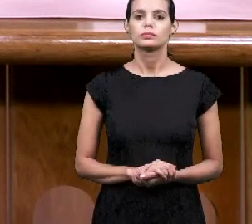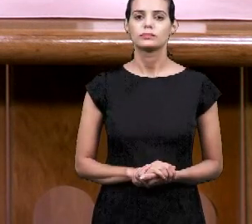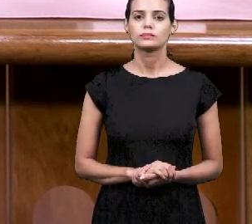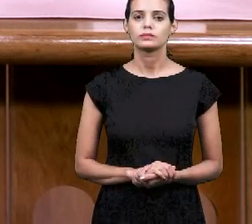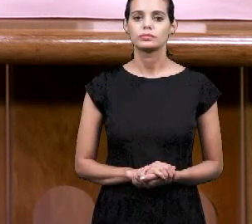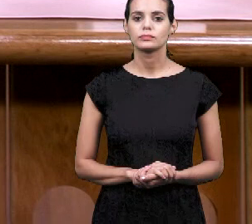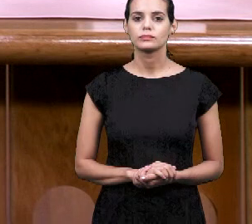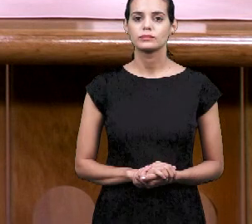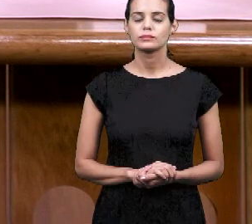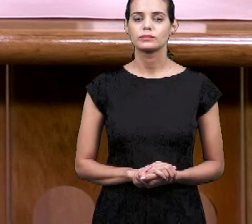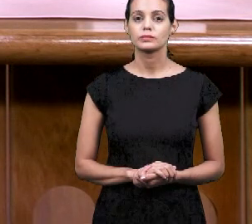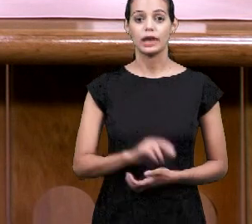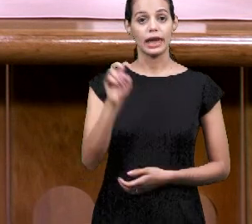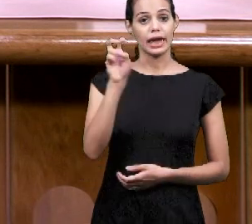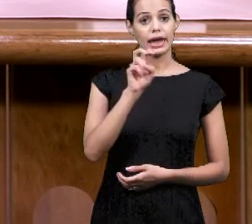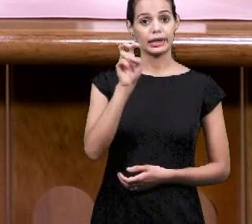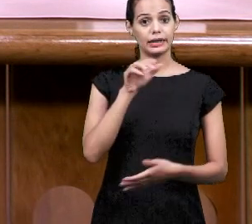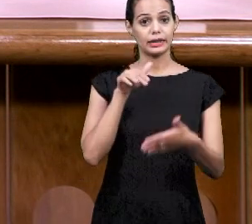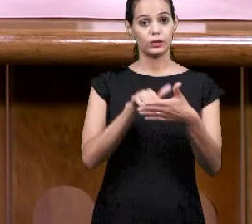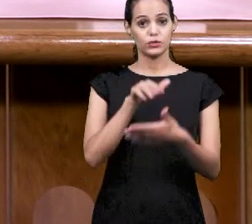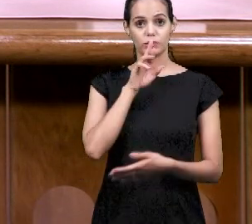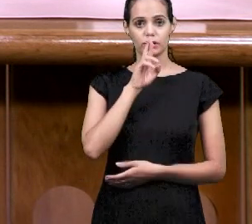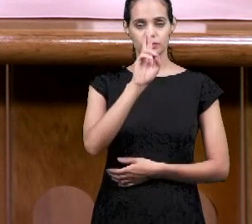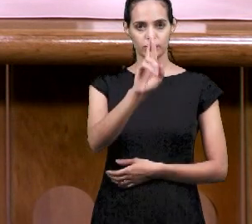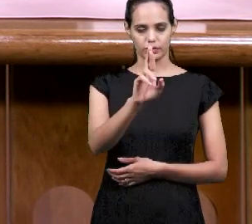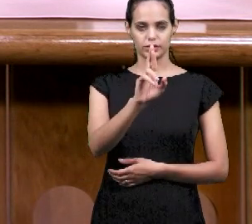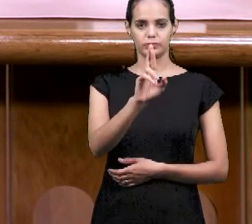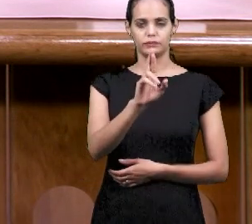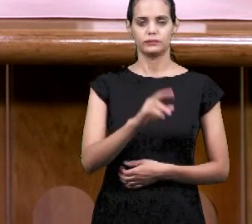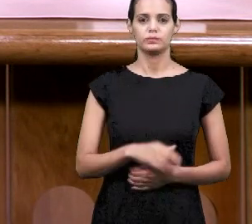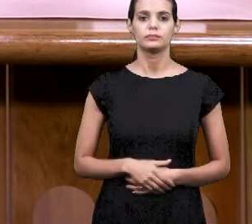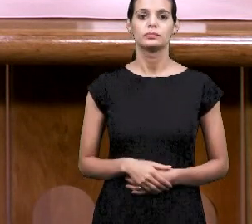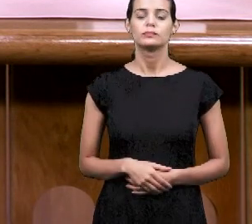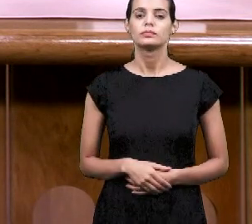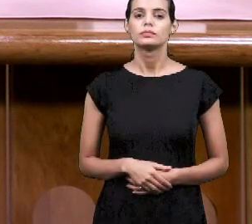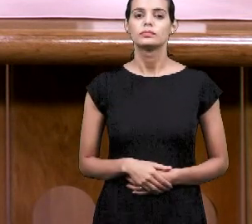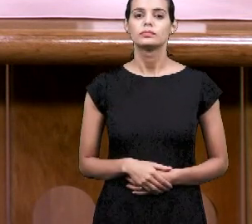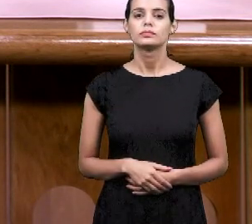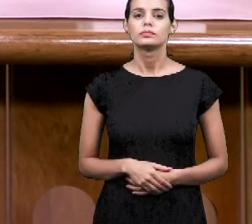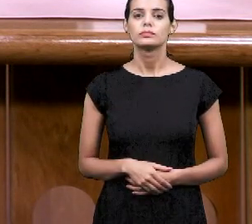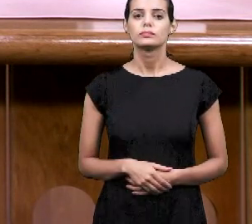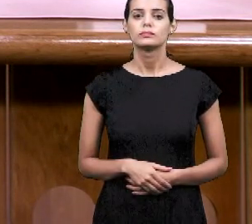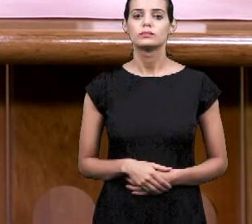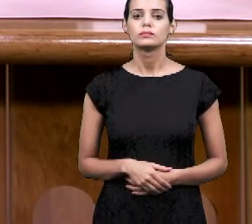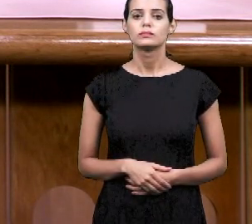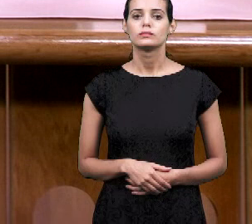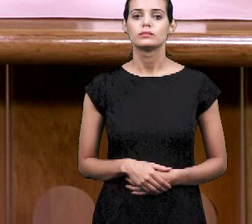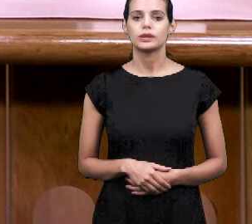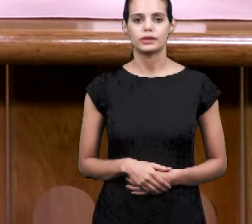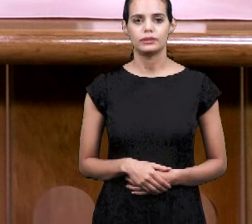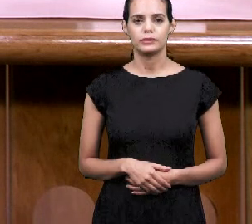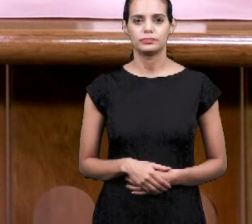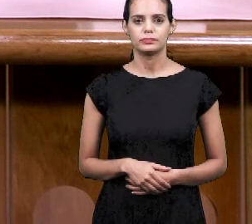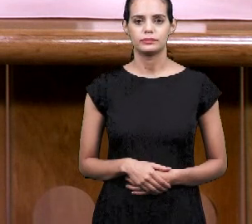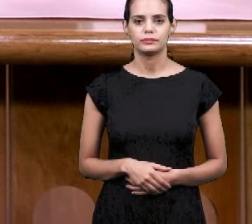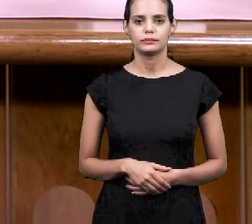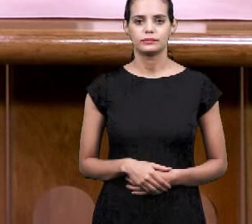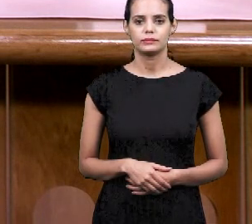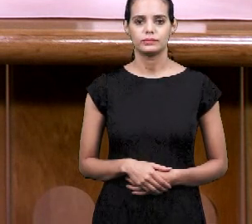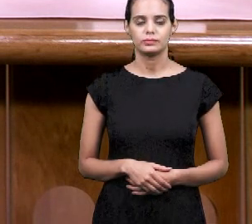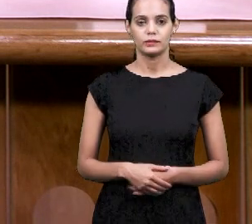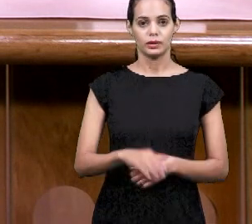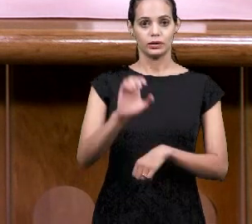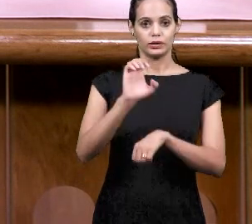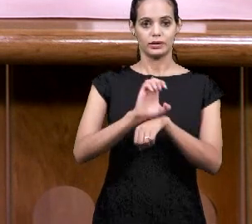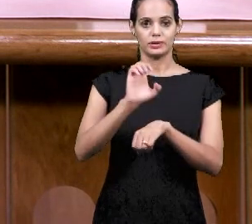du Portugal, où la sœur Raquel Gonçalves, du groupe de jeunes de l'église de Porto, plus une participation